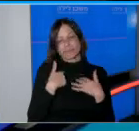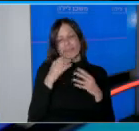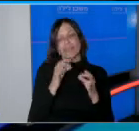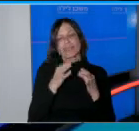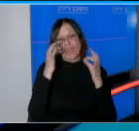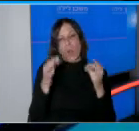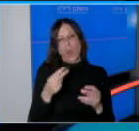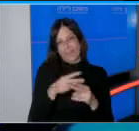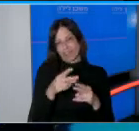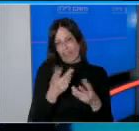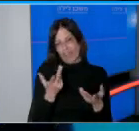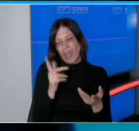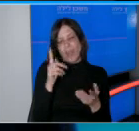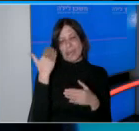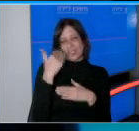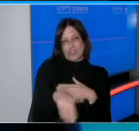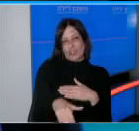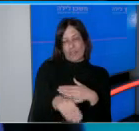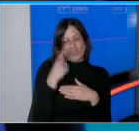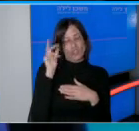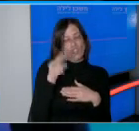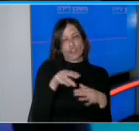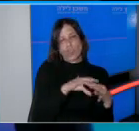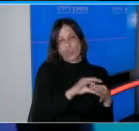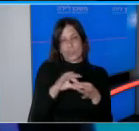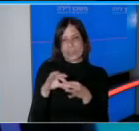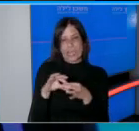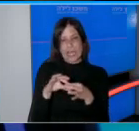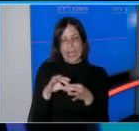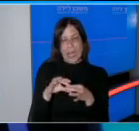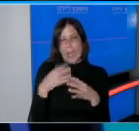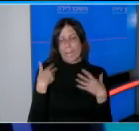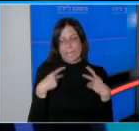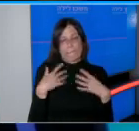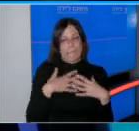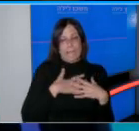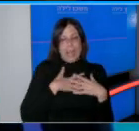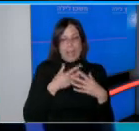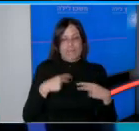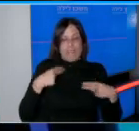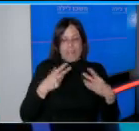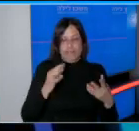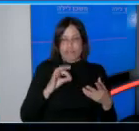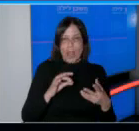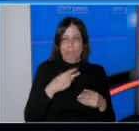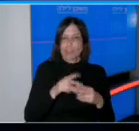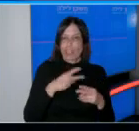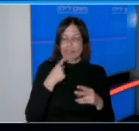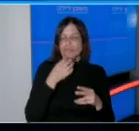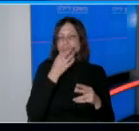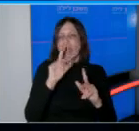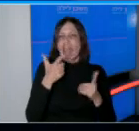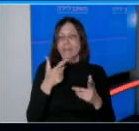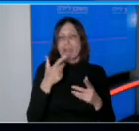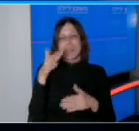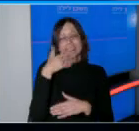אתה יודע, יש לנו את הנוסחה מאוד מבהילה של המשכנתא, והשאלה שלי היא, למה מדינת ישראל לא אומרת,